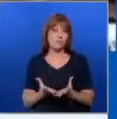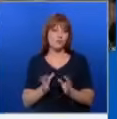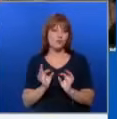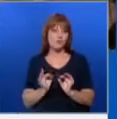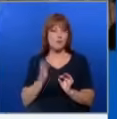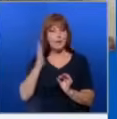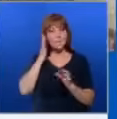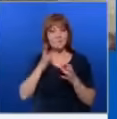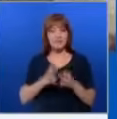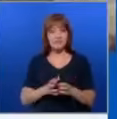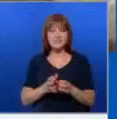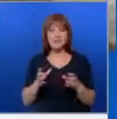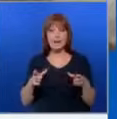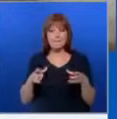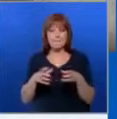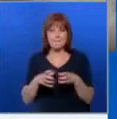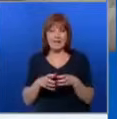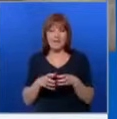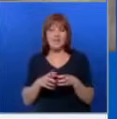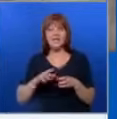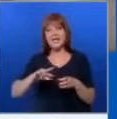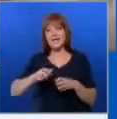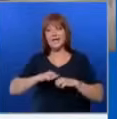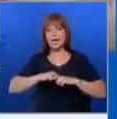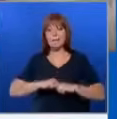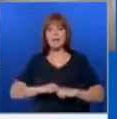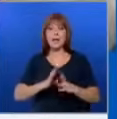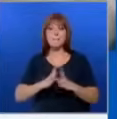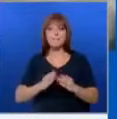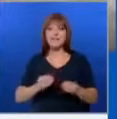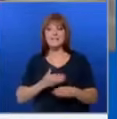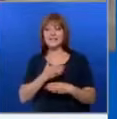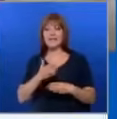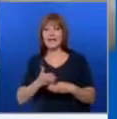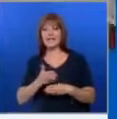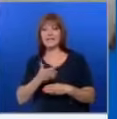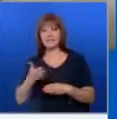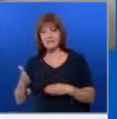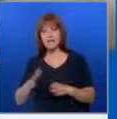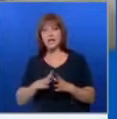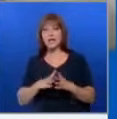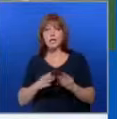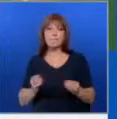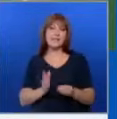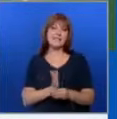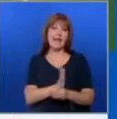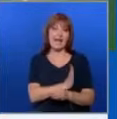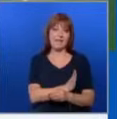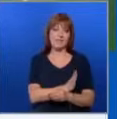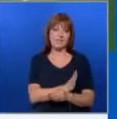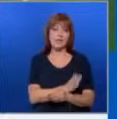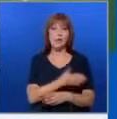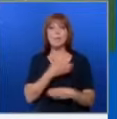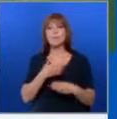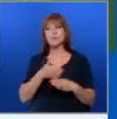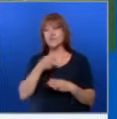например правителство на малцинството или кабинет без крайната десница и без крайната левица. Разбира се,